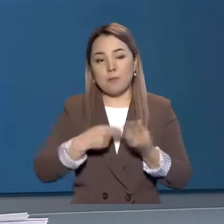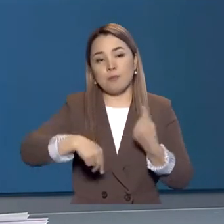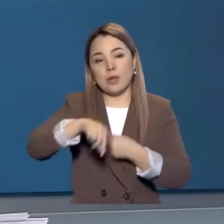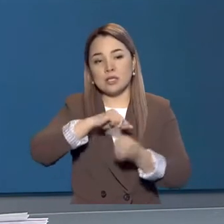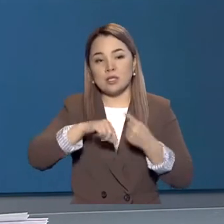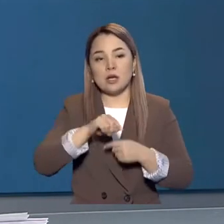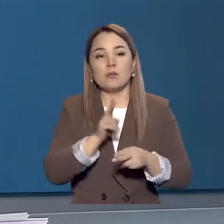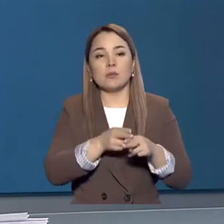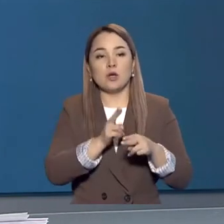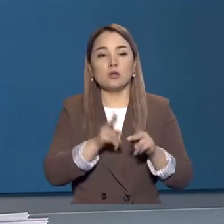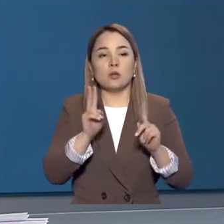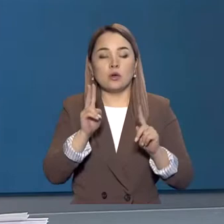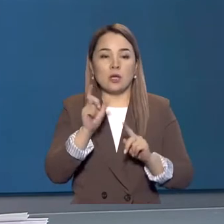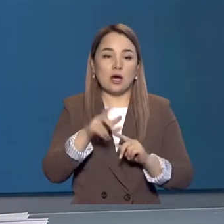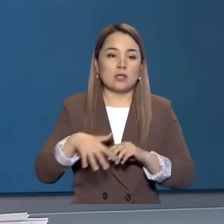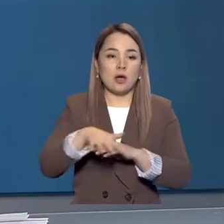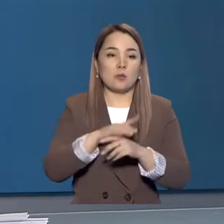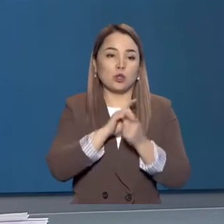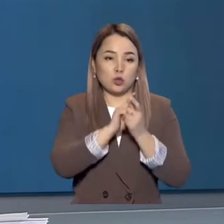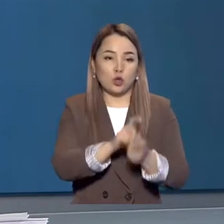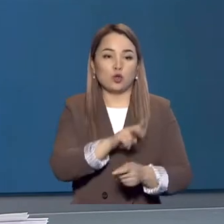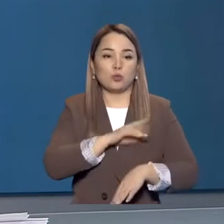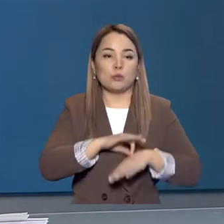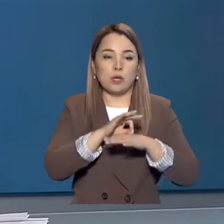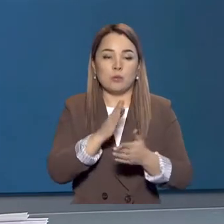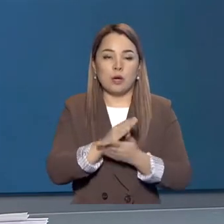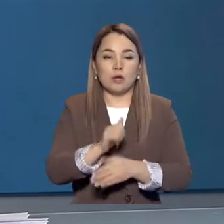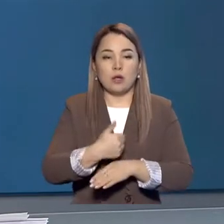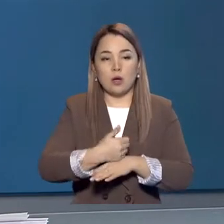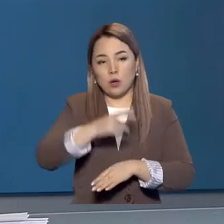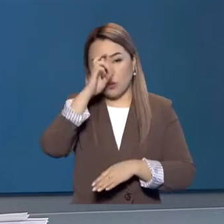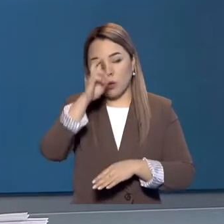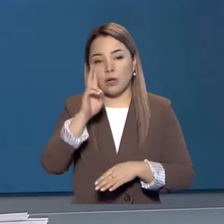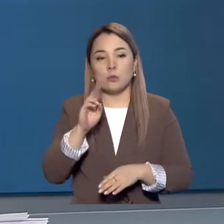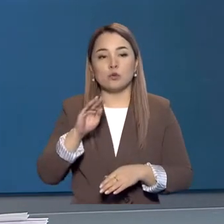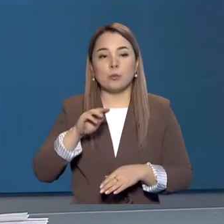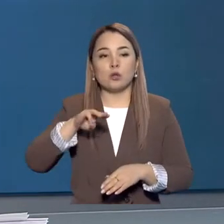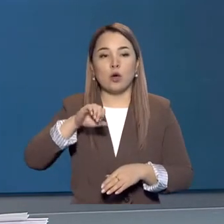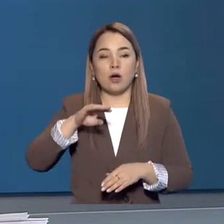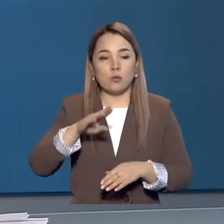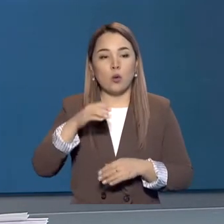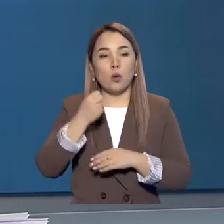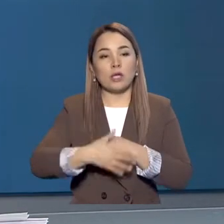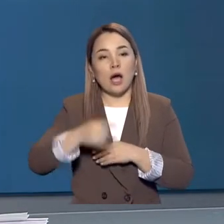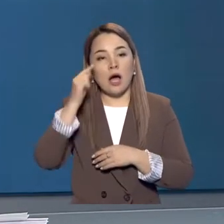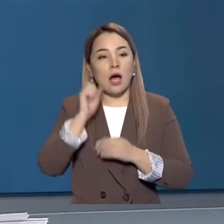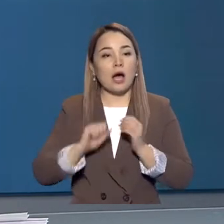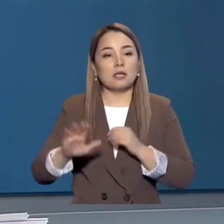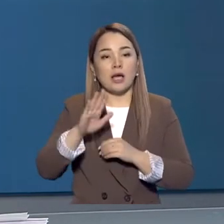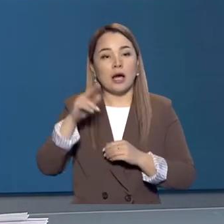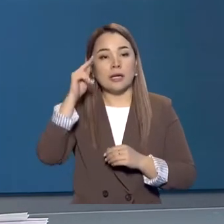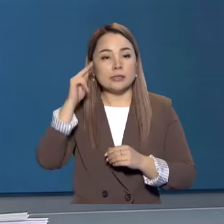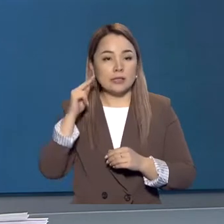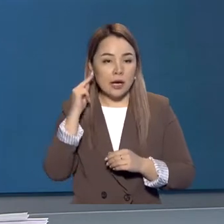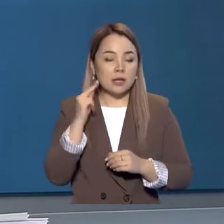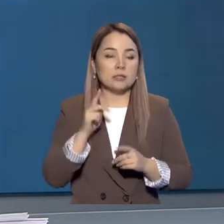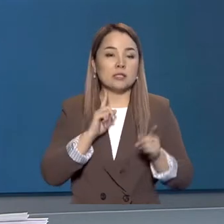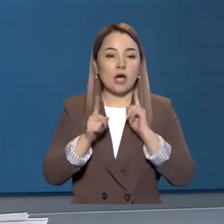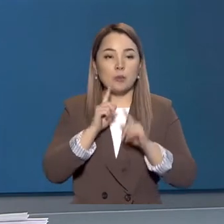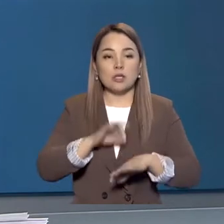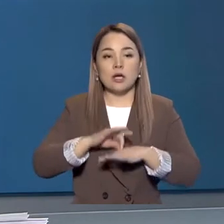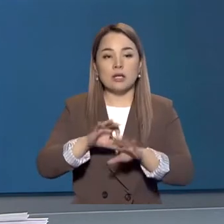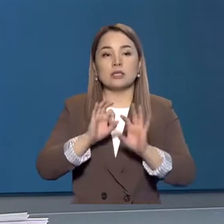кәсіпкерлермен күрес жүріп жатыр. Бұл туралы мемлекет басшысы Қасым Жомарт Тоқаев Орталық Азия Қытай атты мемлекет басшыларының саммитінде